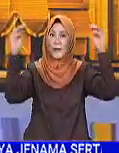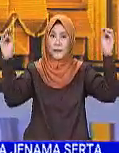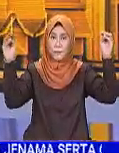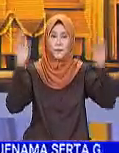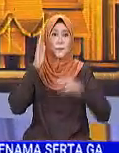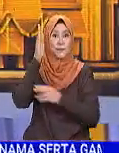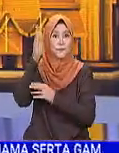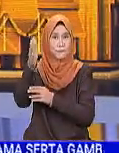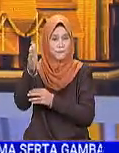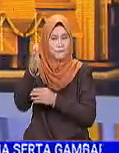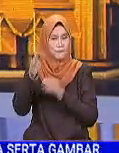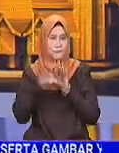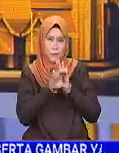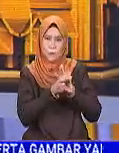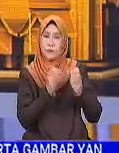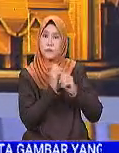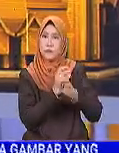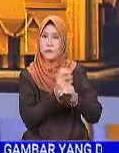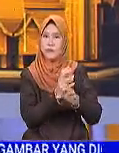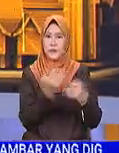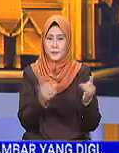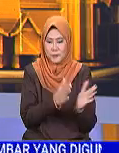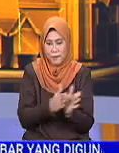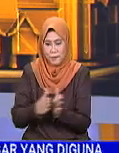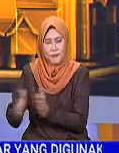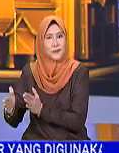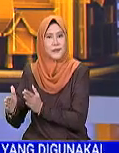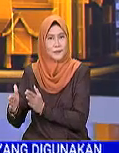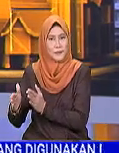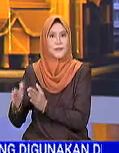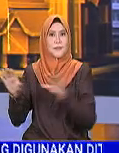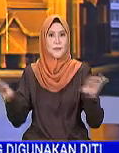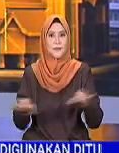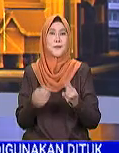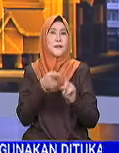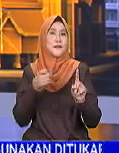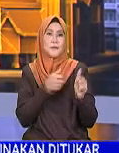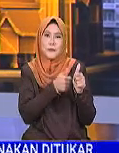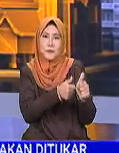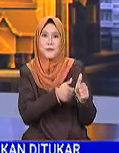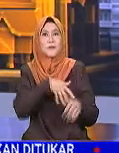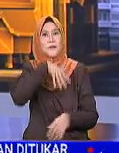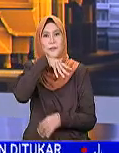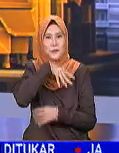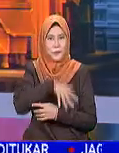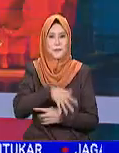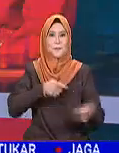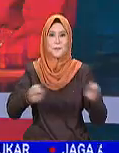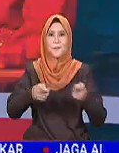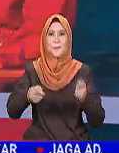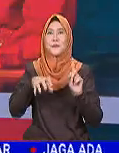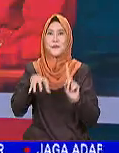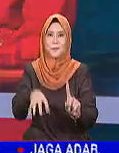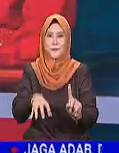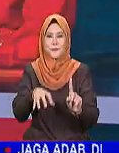dan akan meneladani inisiatif serta strategi yang dilaksanakan Rasulullah dalam pentadbiran baginda di Madinah